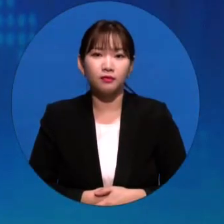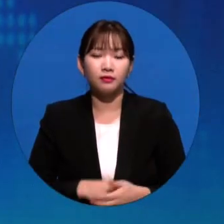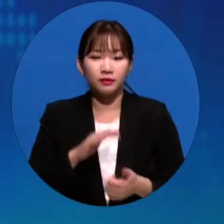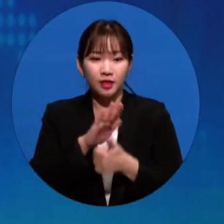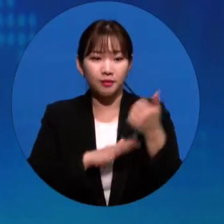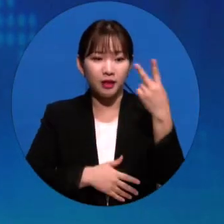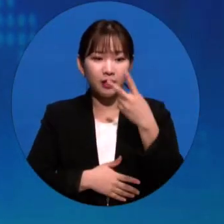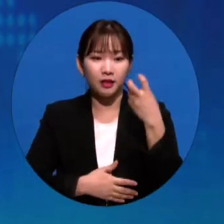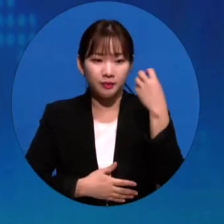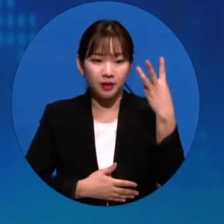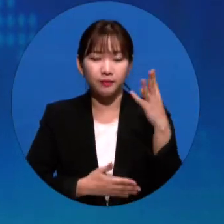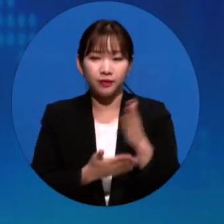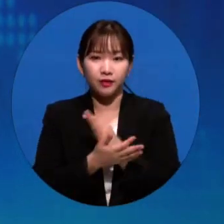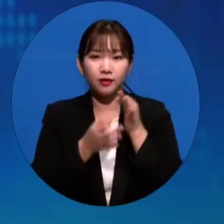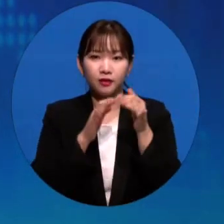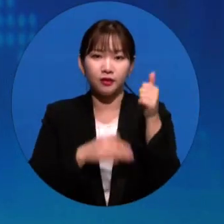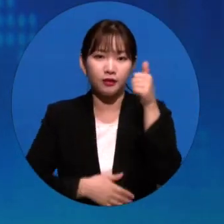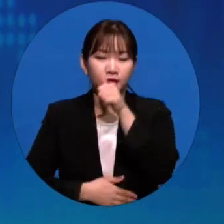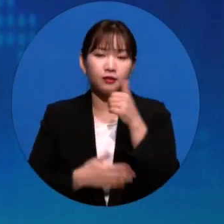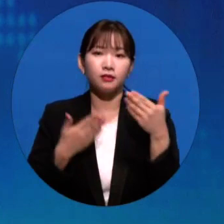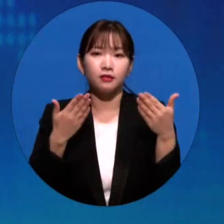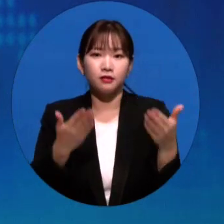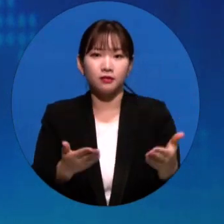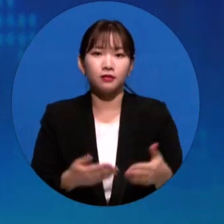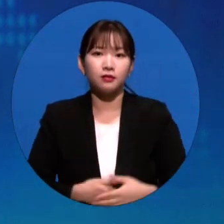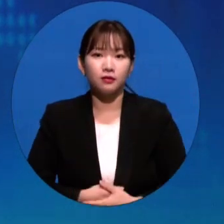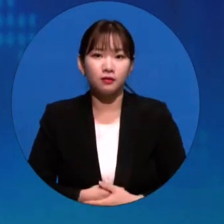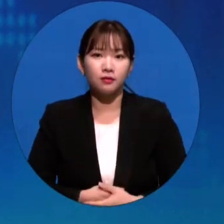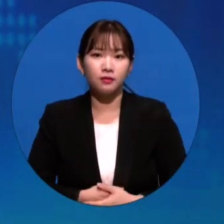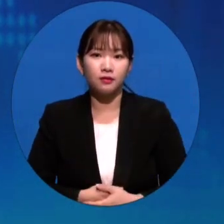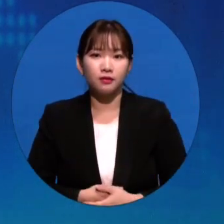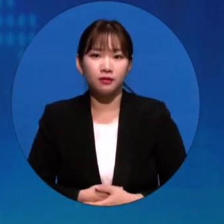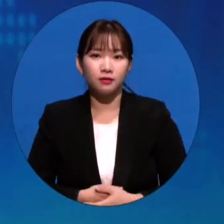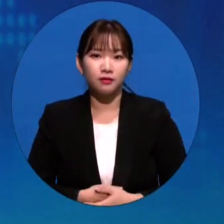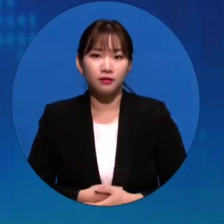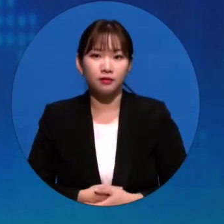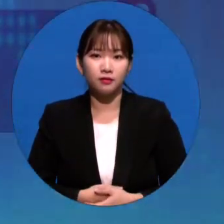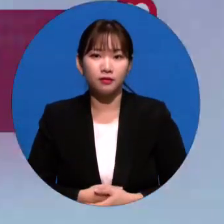다음은 희망 2023 나눔 캠페인에 성금을 보내주신 분들입니다.